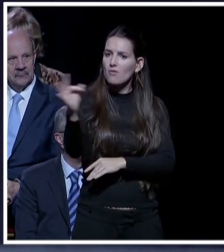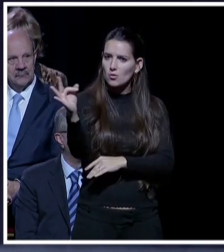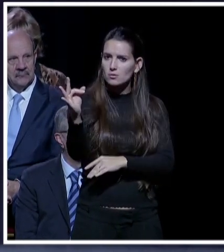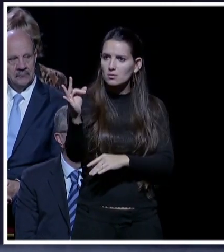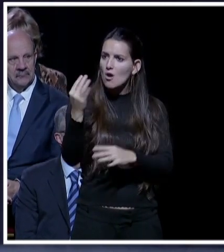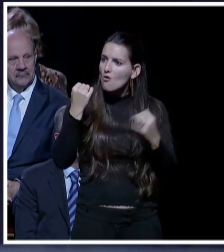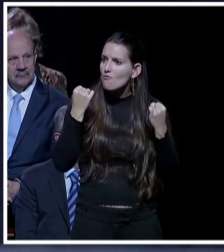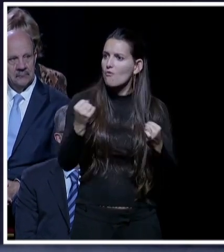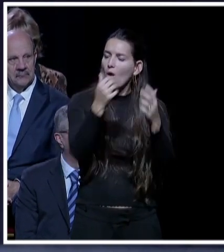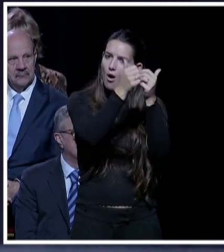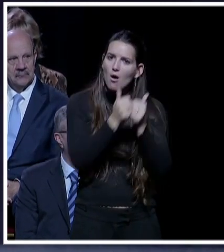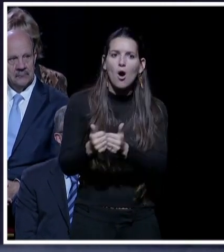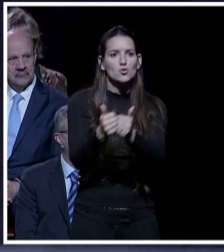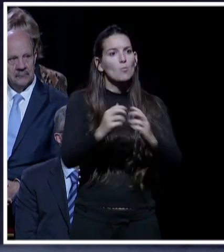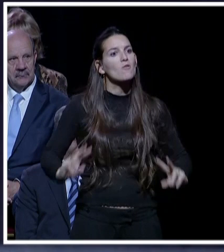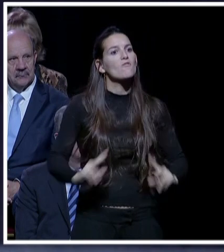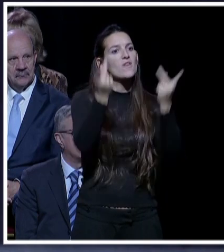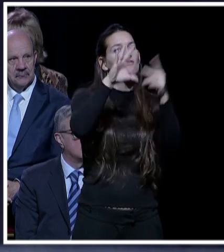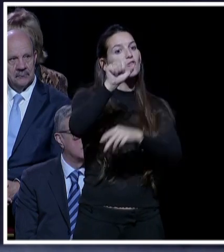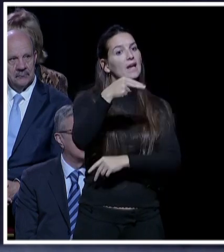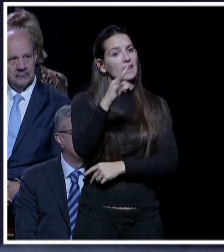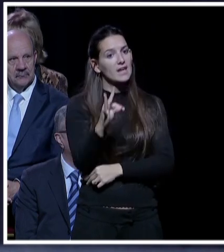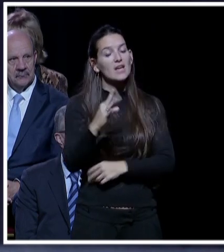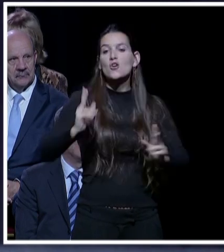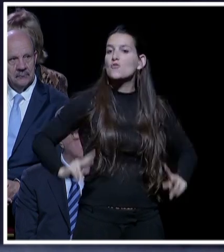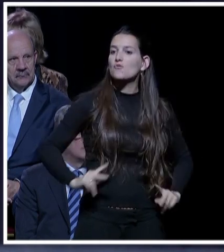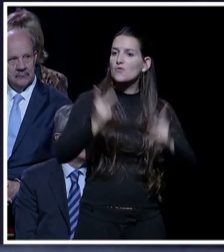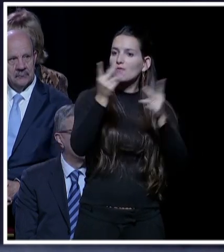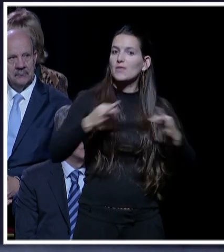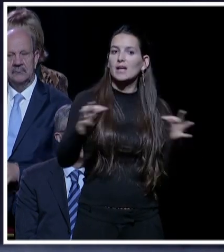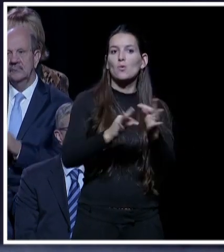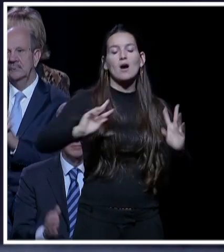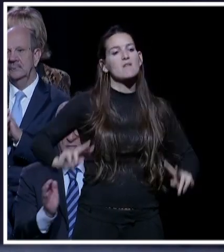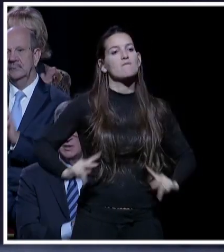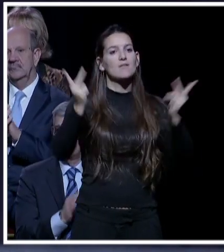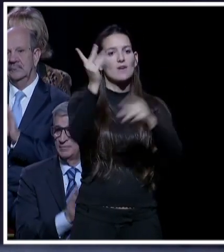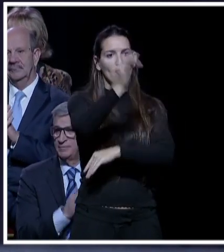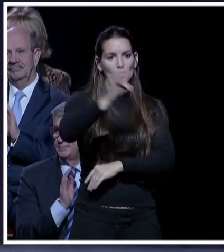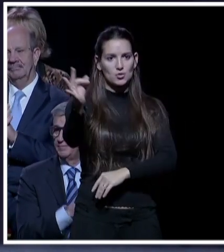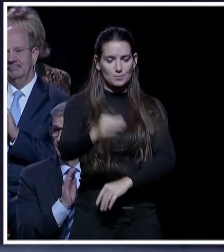Soyons forts tous ensemble. Vive le Cannet, vive notre territoire et vive la France.